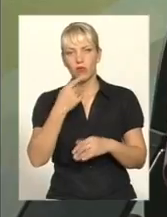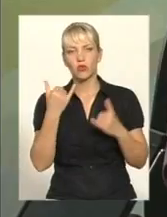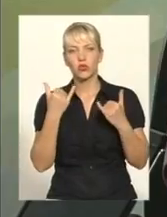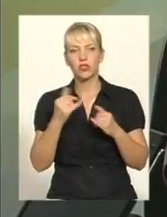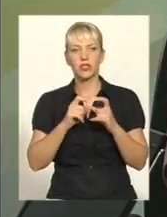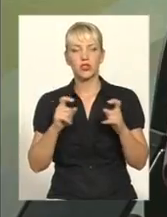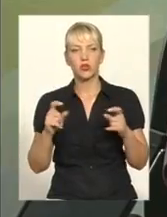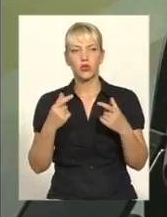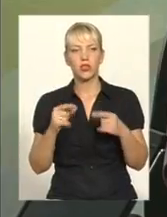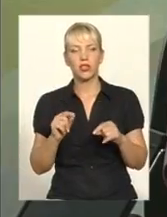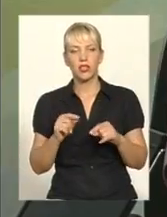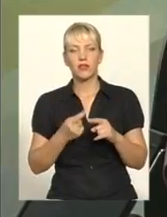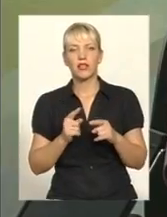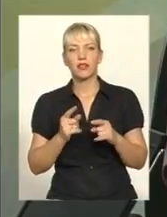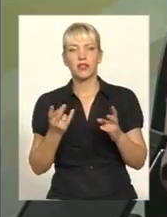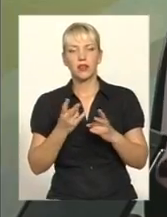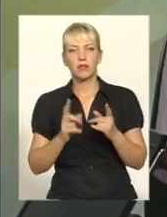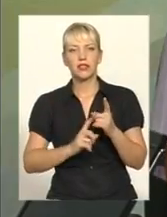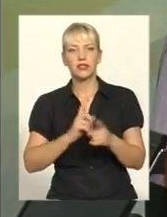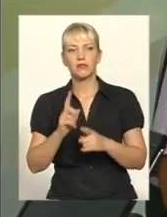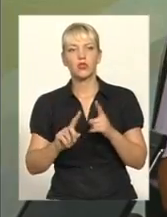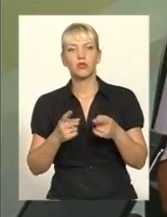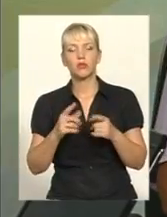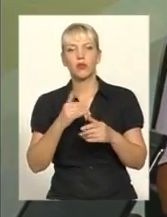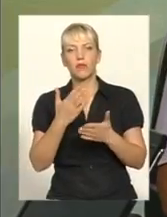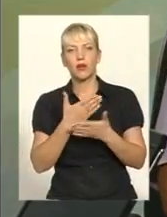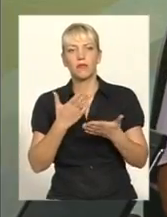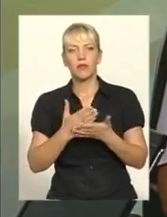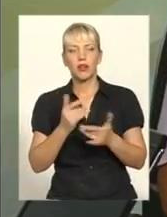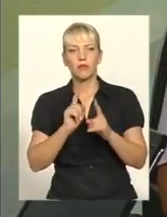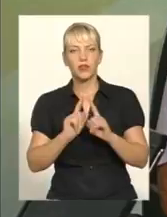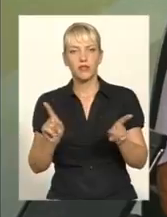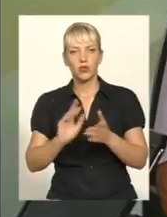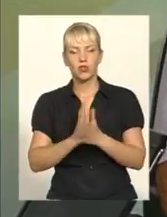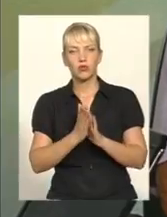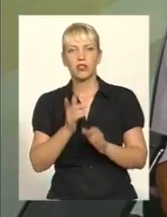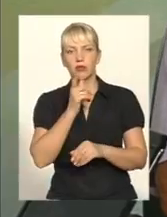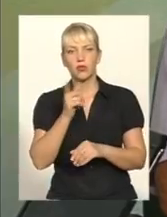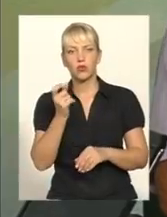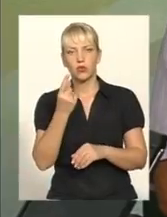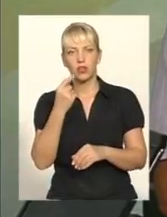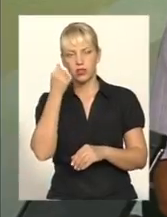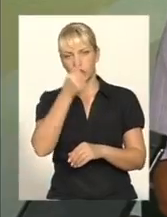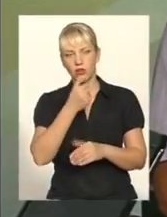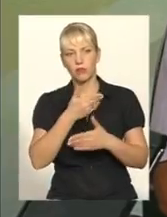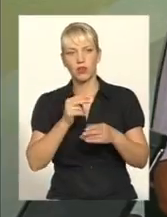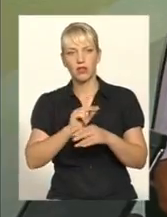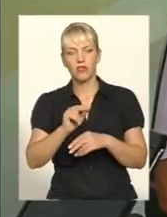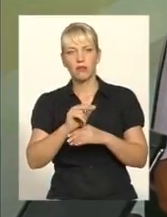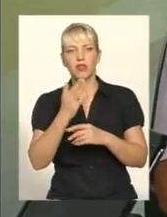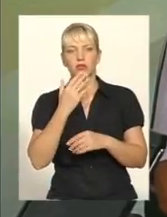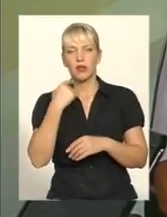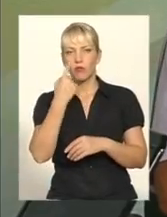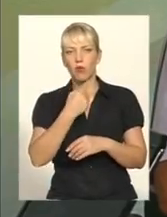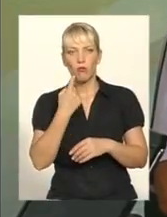школі нам необхідно кардинально змінювати через те, що ми маємо досить дивну ситуацію. Ми протягом 11 років навчаємо іноземної мови, але, на